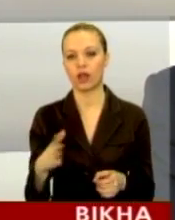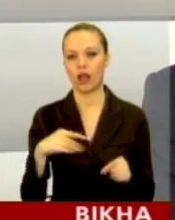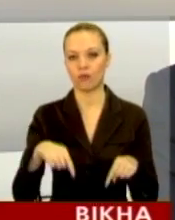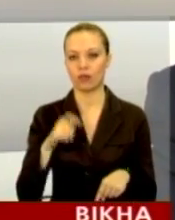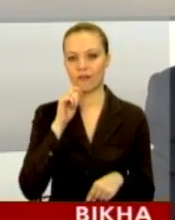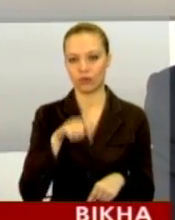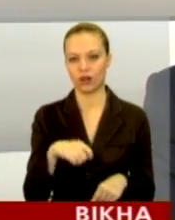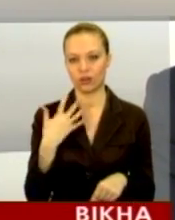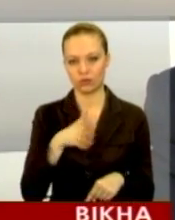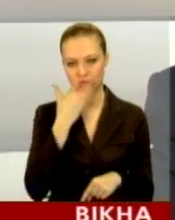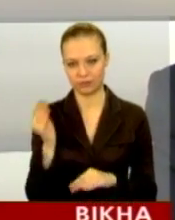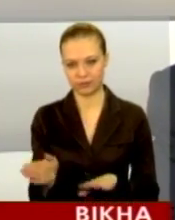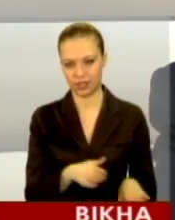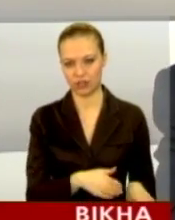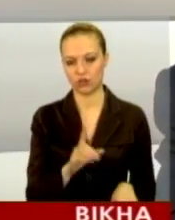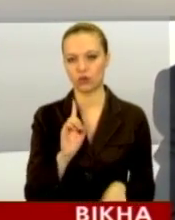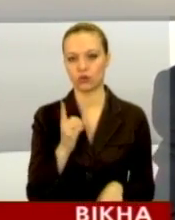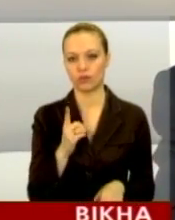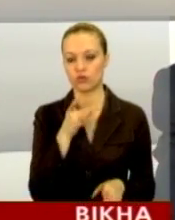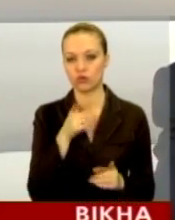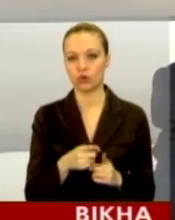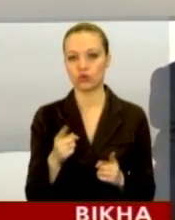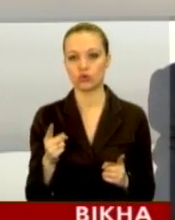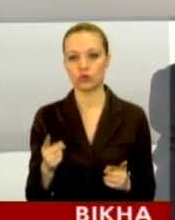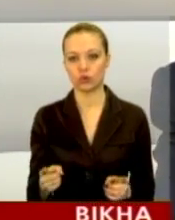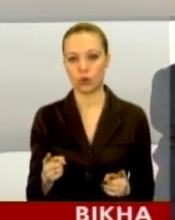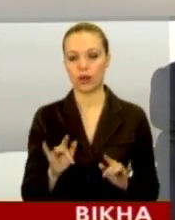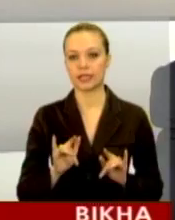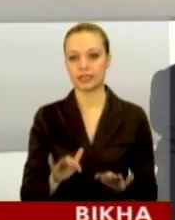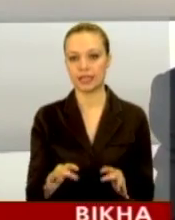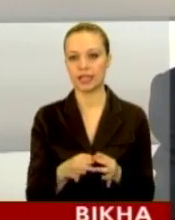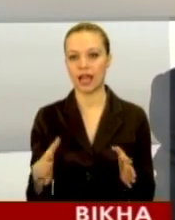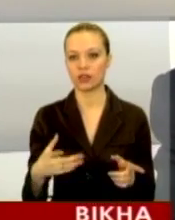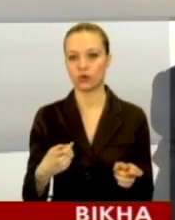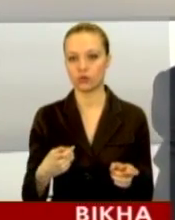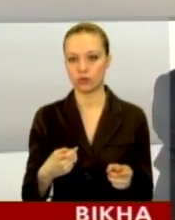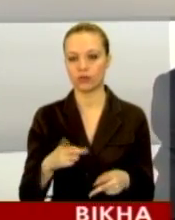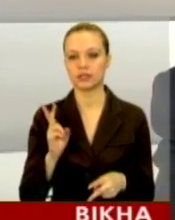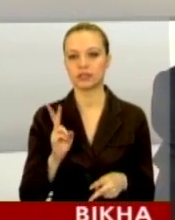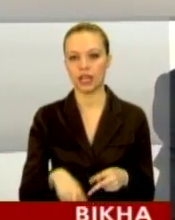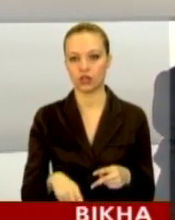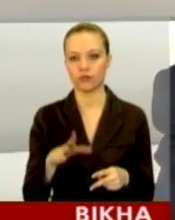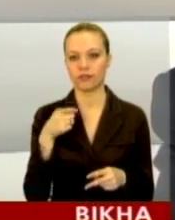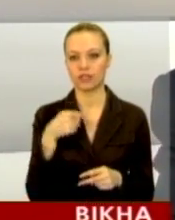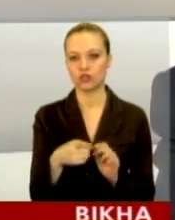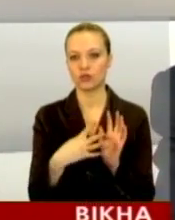Україні, залишити. Тому що строк дії ядерної зброї закінчувався в